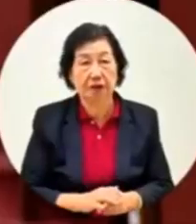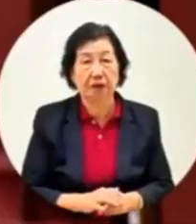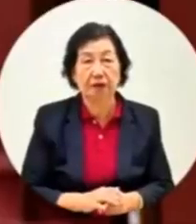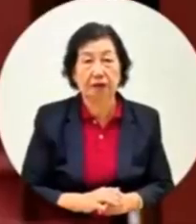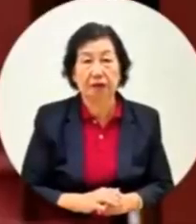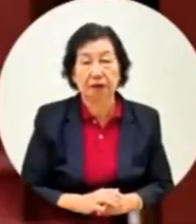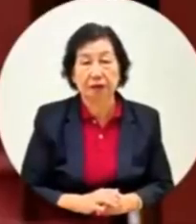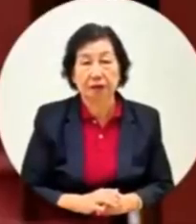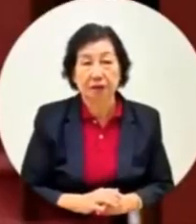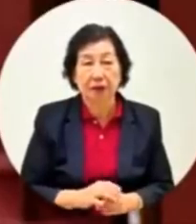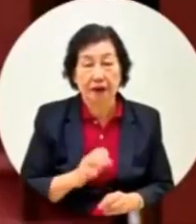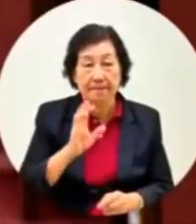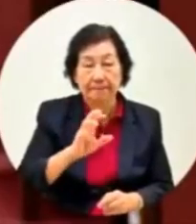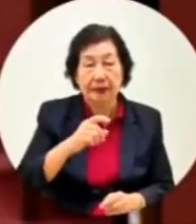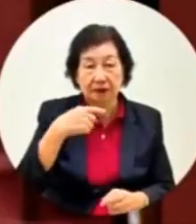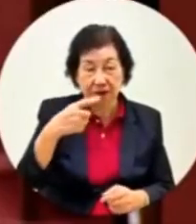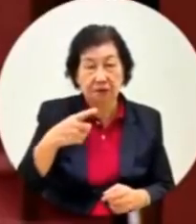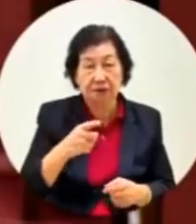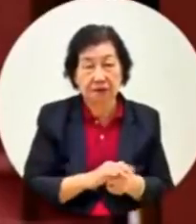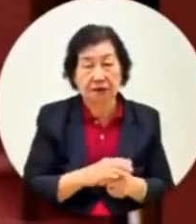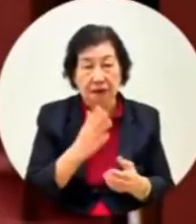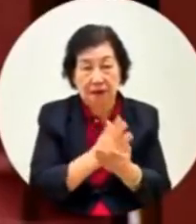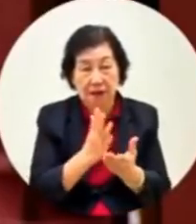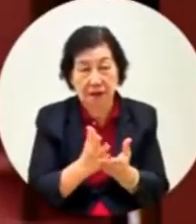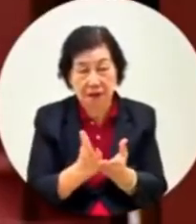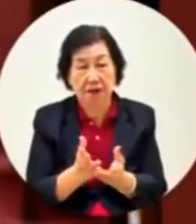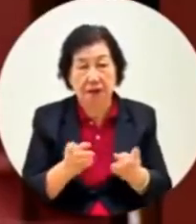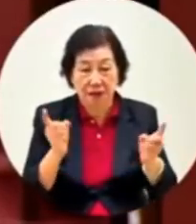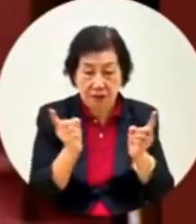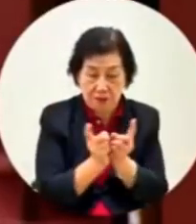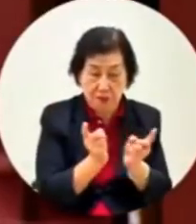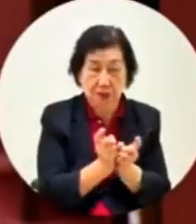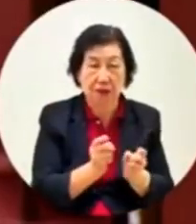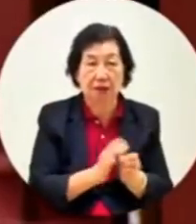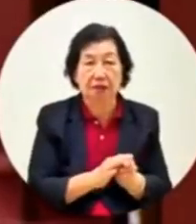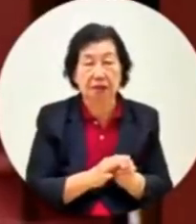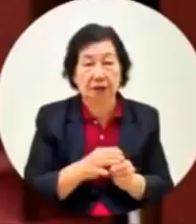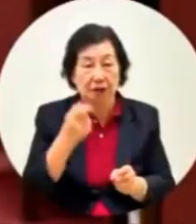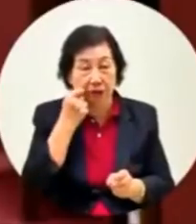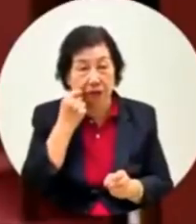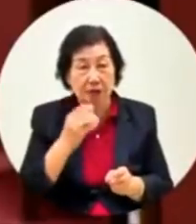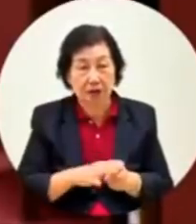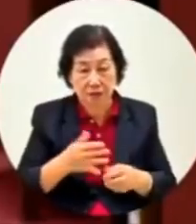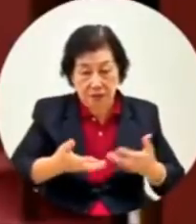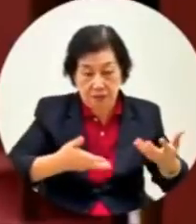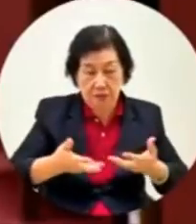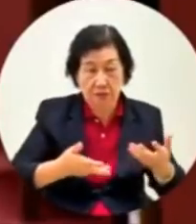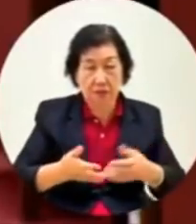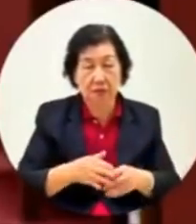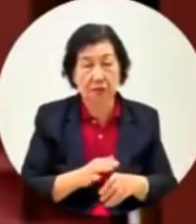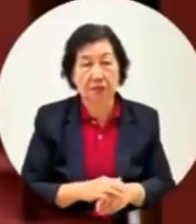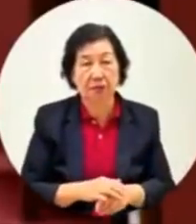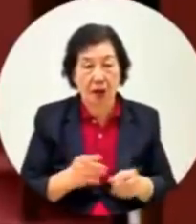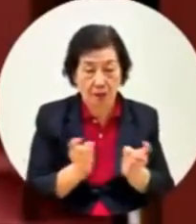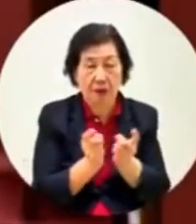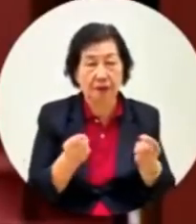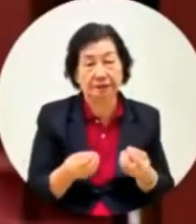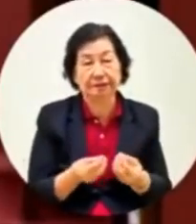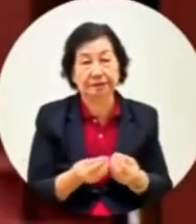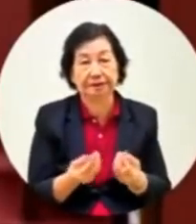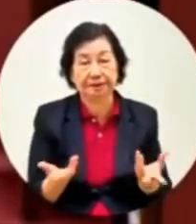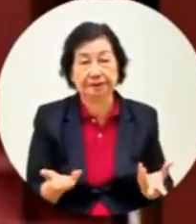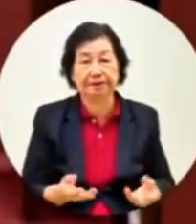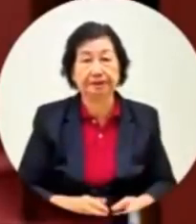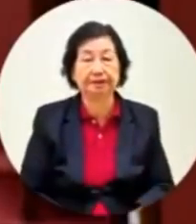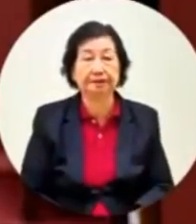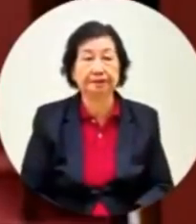经啊，81种疑难杂症啊，哦，没法多处理耶。但是呢，遇到了啊，你要怎么办？你